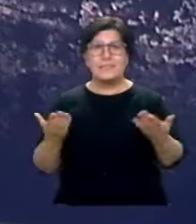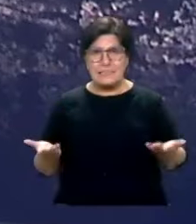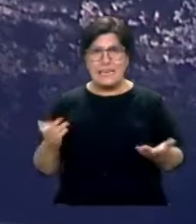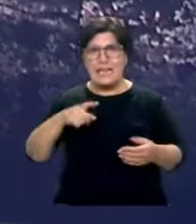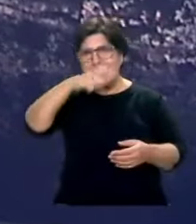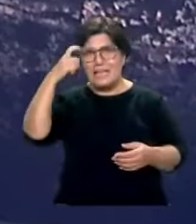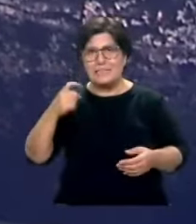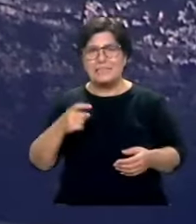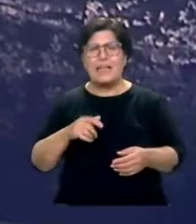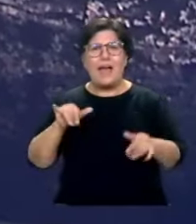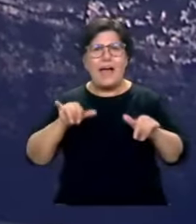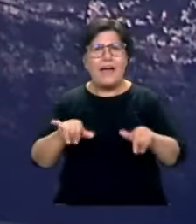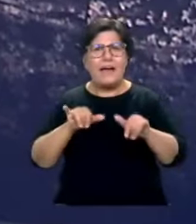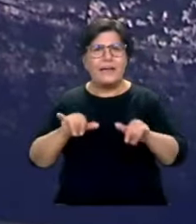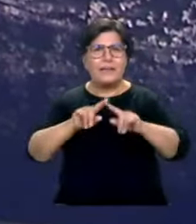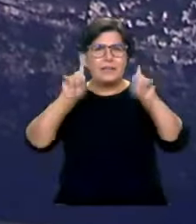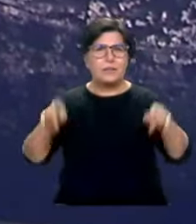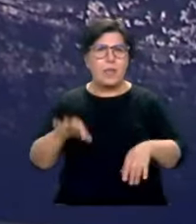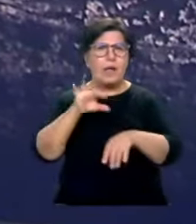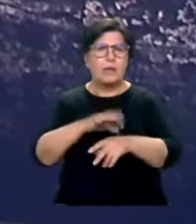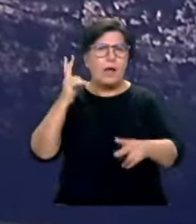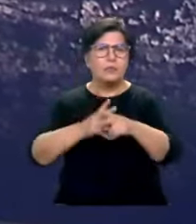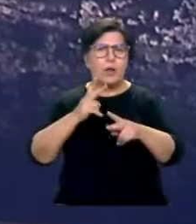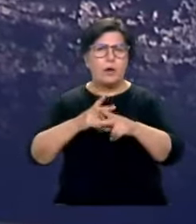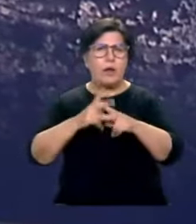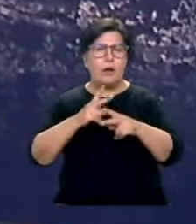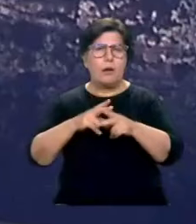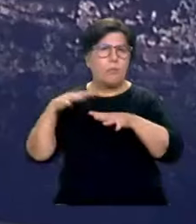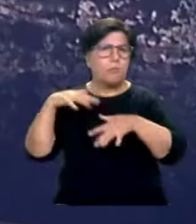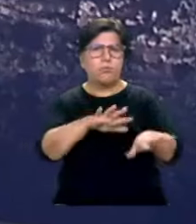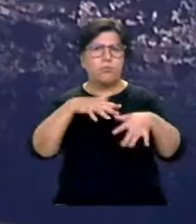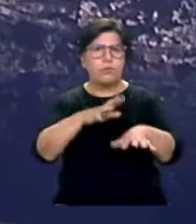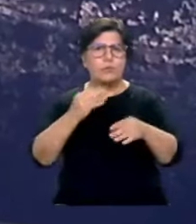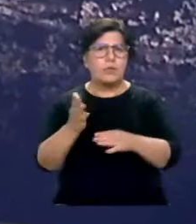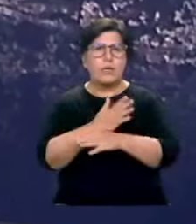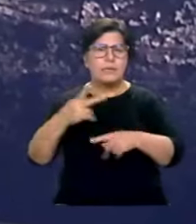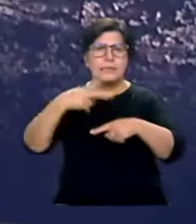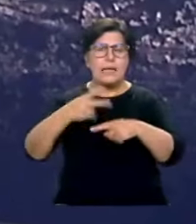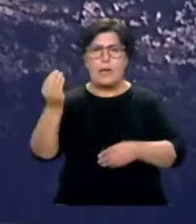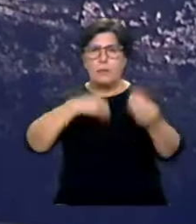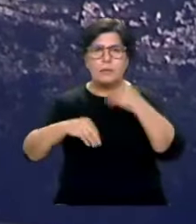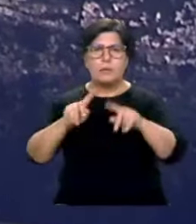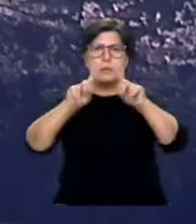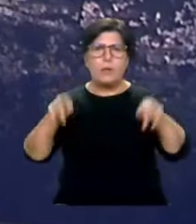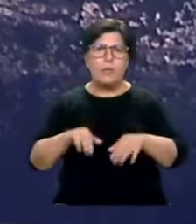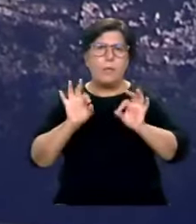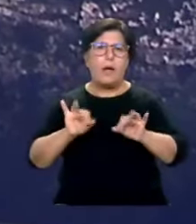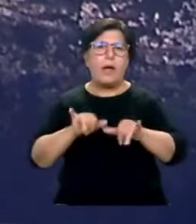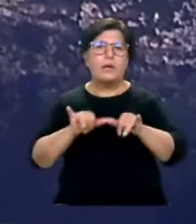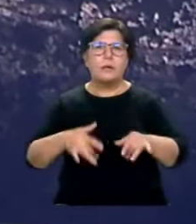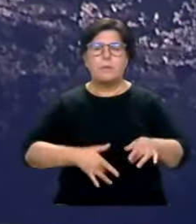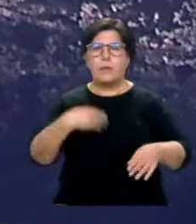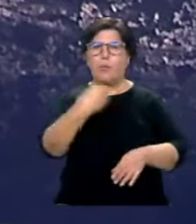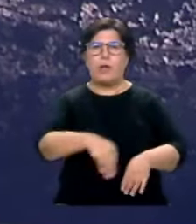Yine yaz, yine aynı tablo. Hastanelerin acil servisleri dolup dolup taşıyor. Nedeni zehirlenme. Tablo hep aynı. Mide bulantısı,